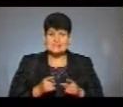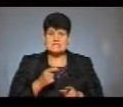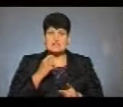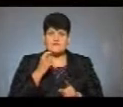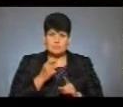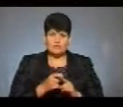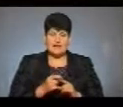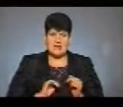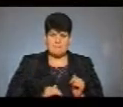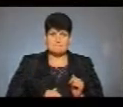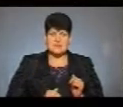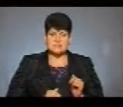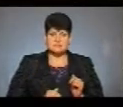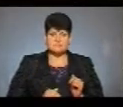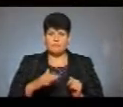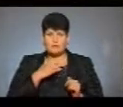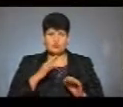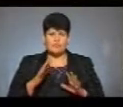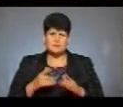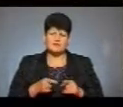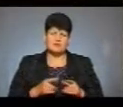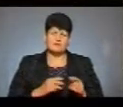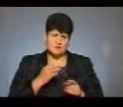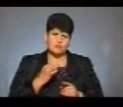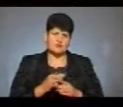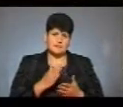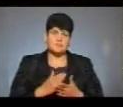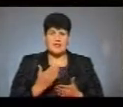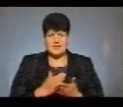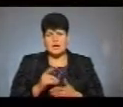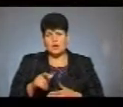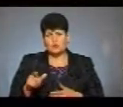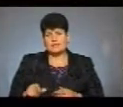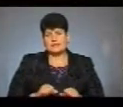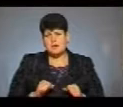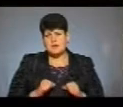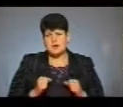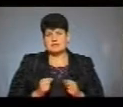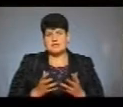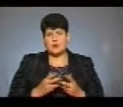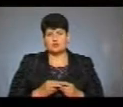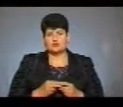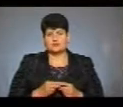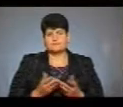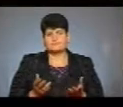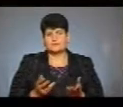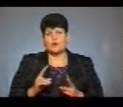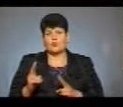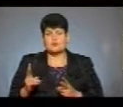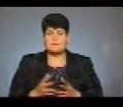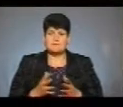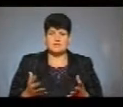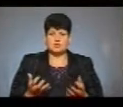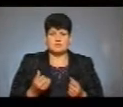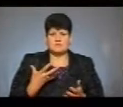відповідальний бізнес, в багатьох випадках він відповідальний, але в нас є просто люди, які намагаються за рахунок чиїсь більше отримати